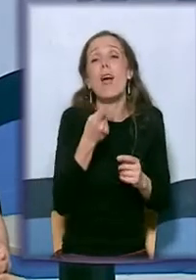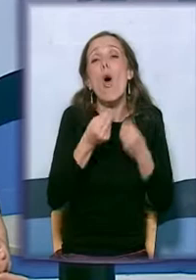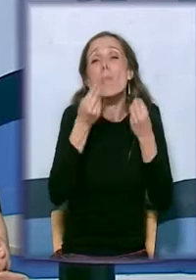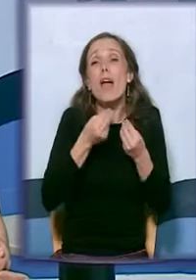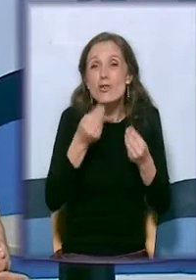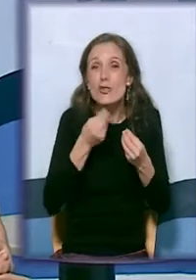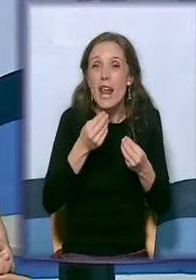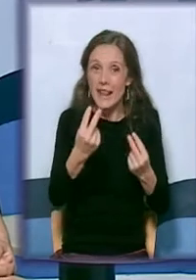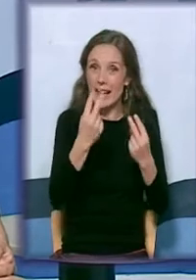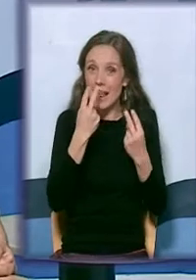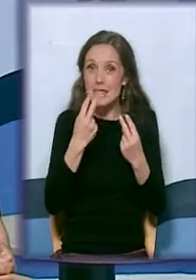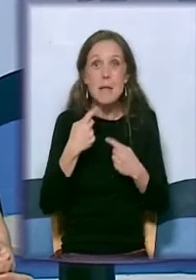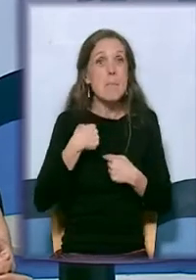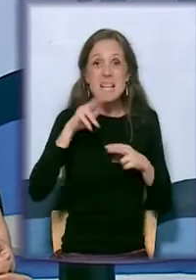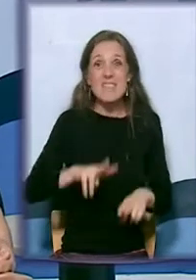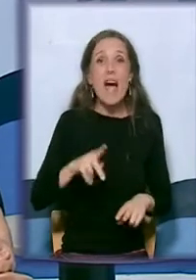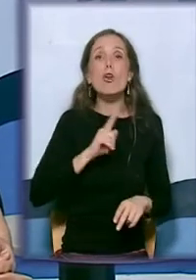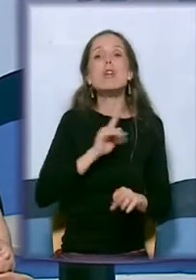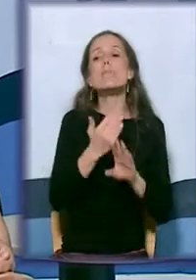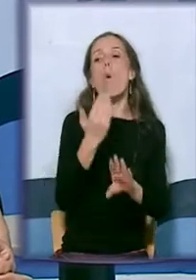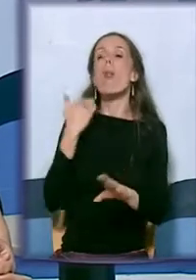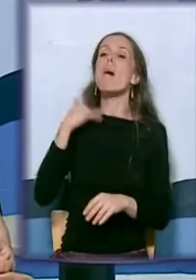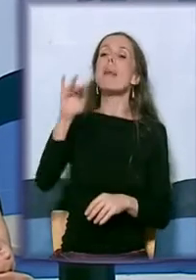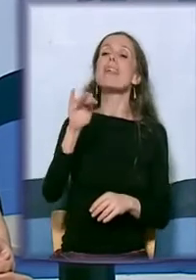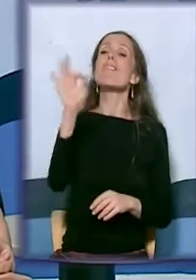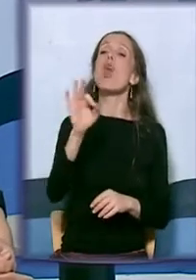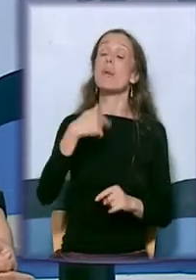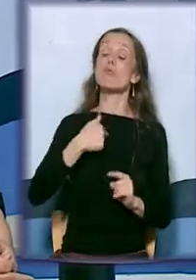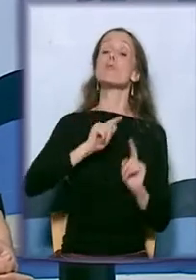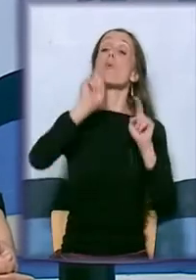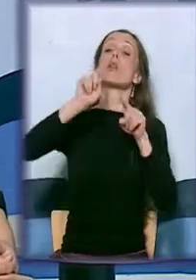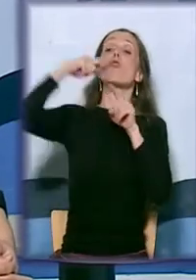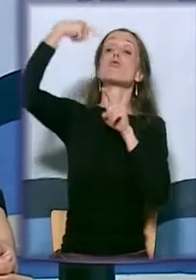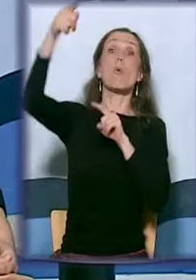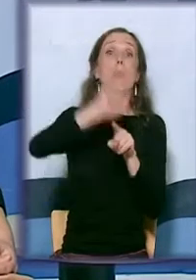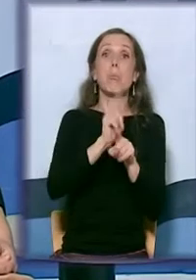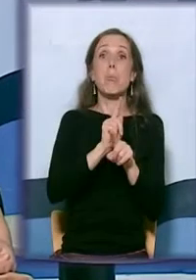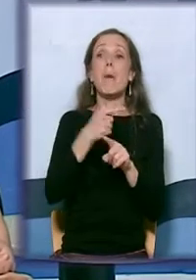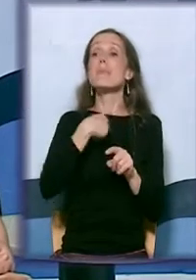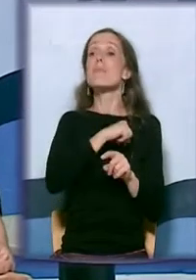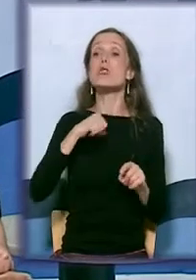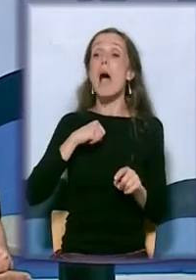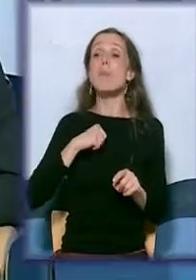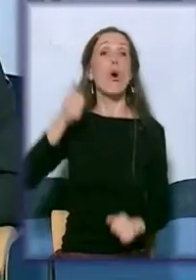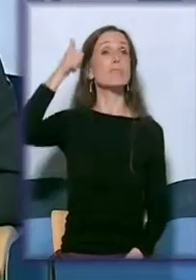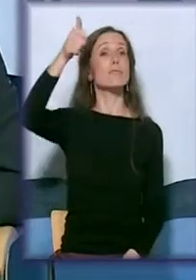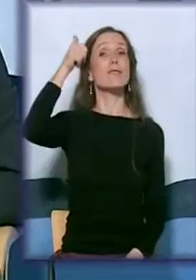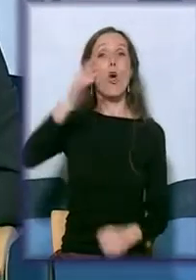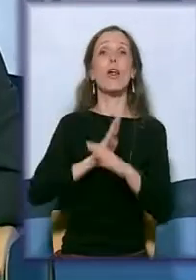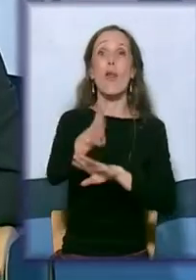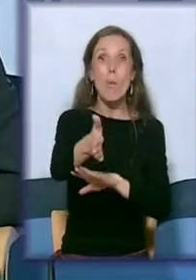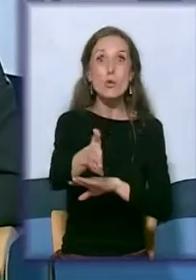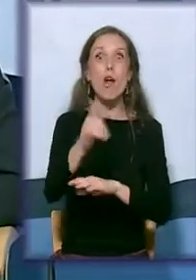Mi se nismo najavili, mi smo samo došli, pozvonili i ušli u prostor. Tako i onda ste došli. Mi smo onako